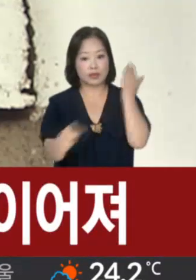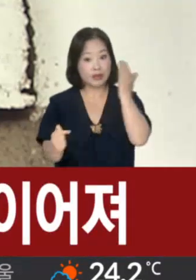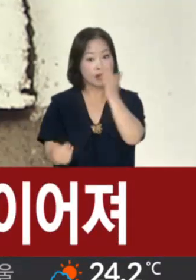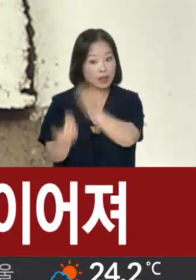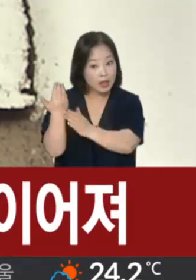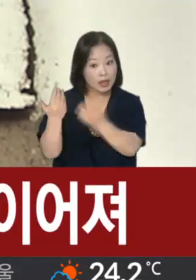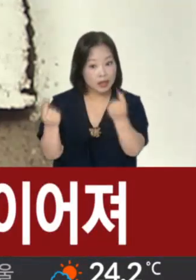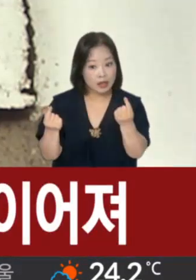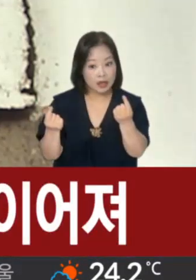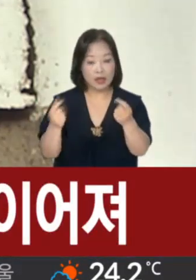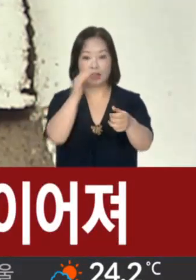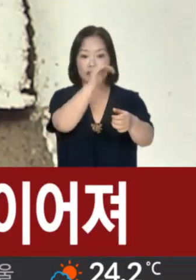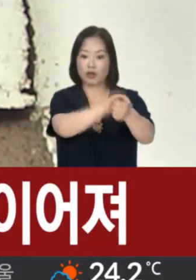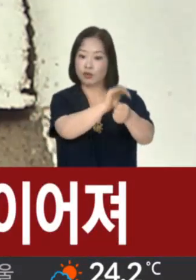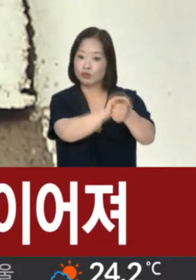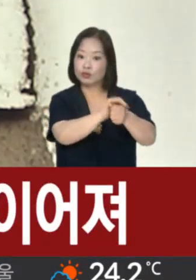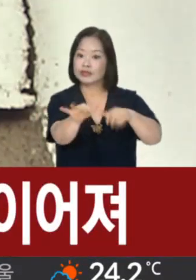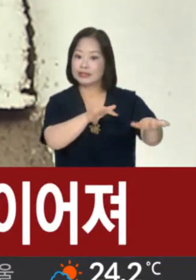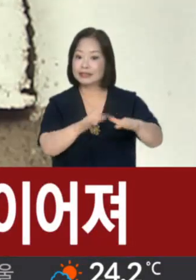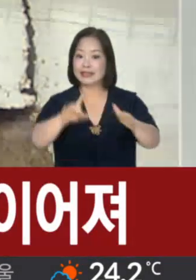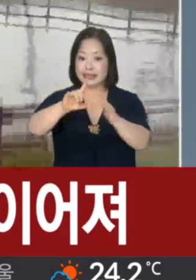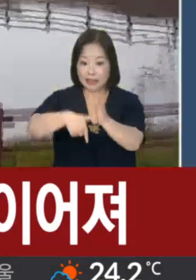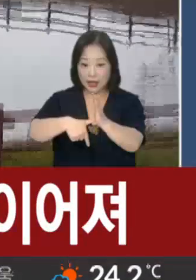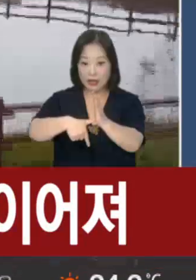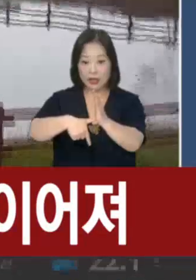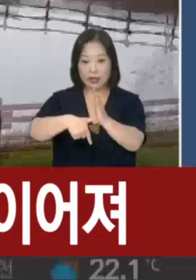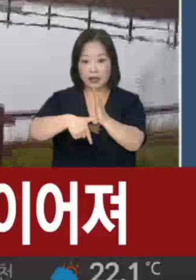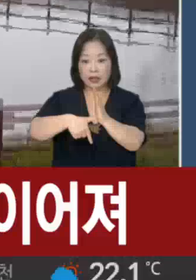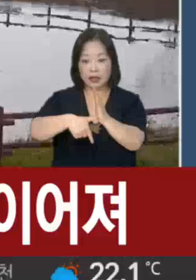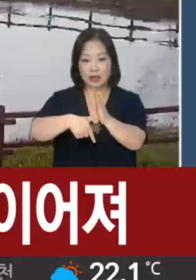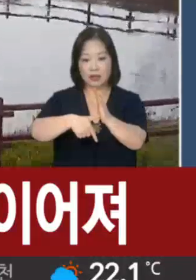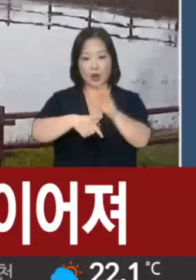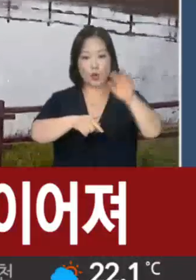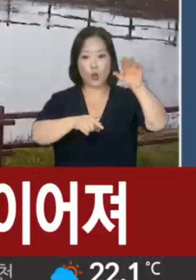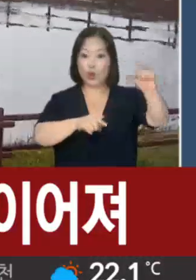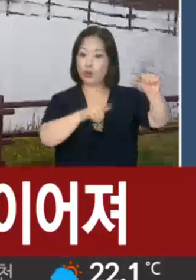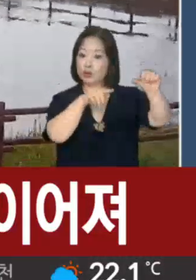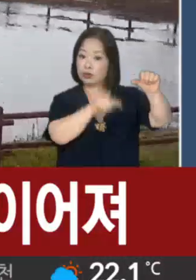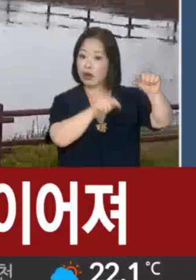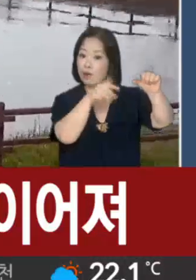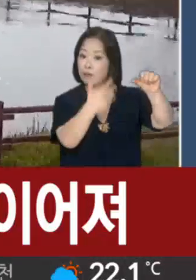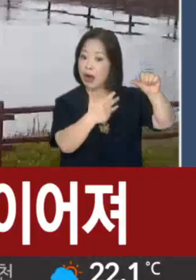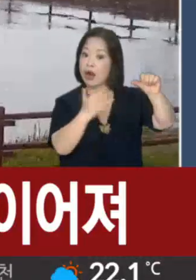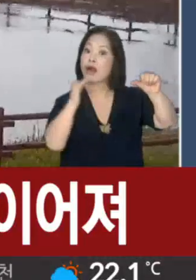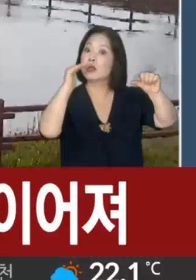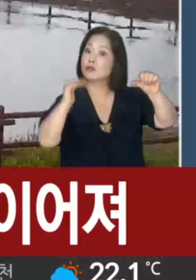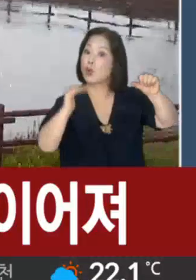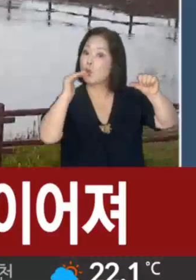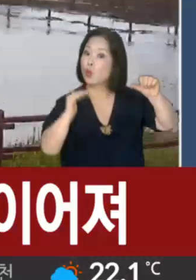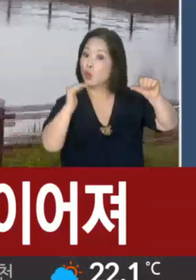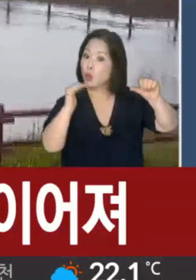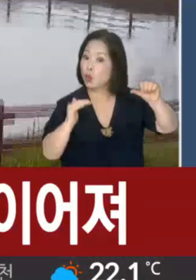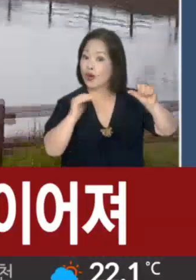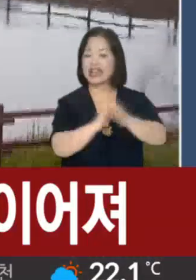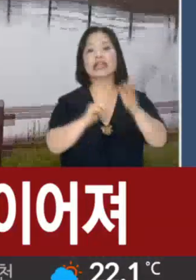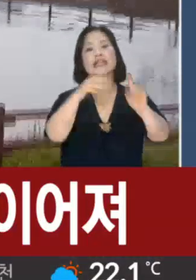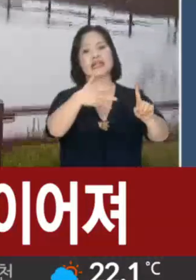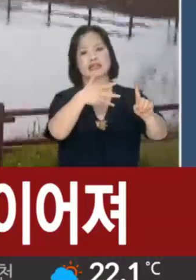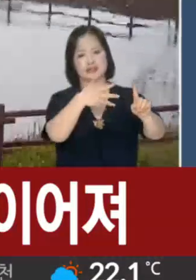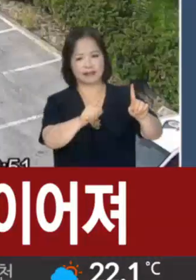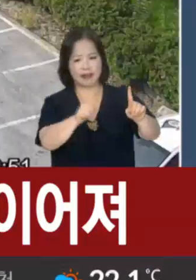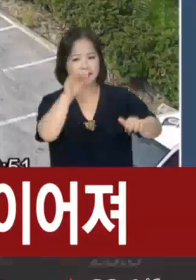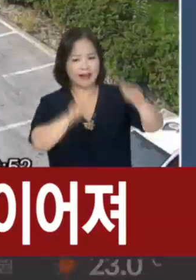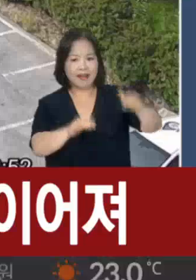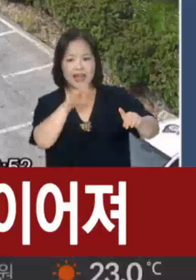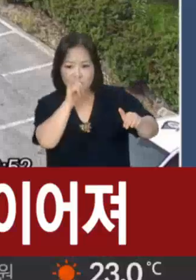했는데 경주 지진 같은 경우가 규모로 따졌을 때 5.8에 해당이 됐거든요. 1차이가 나네요. 그렇죠. 1차이가 나고 예.